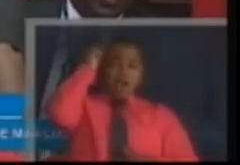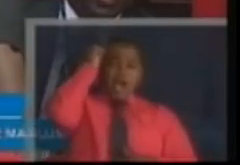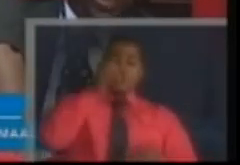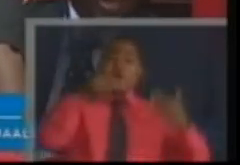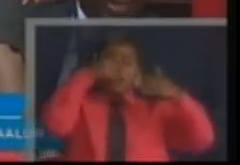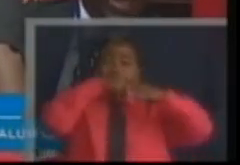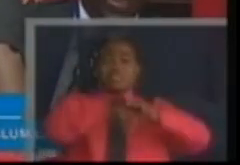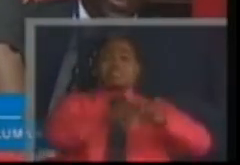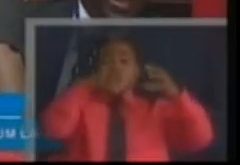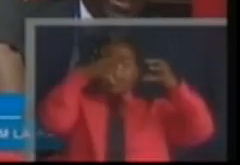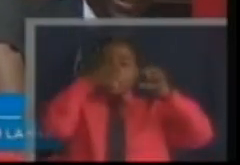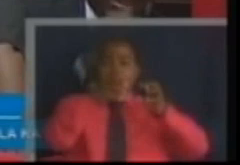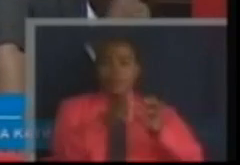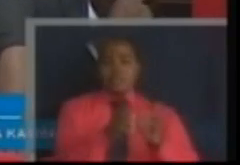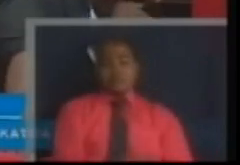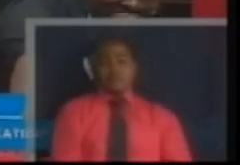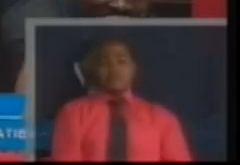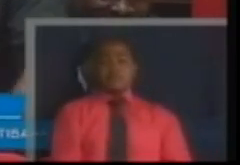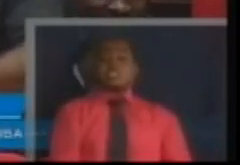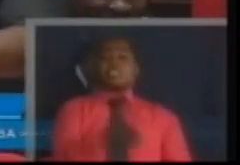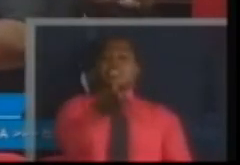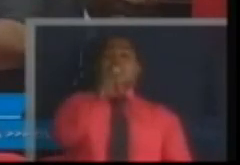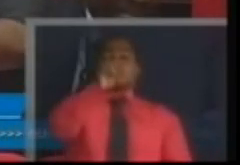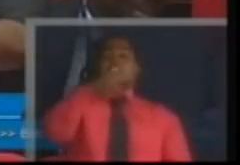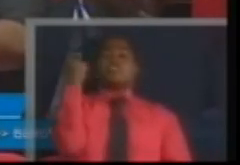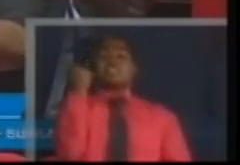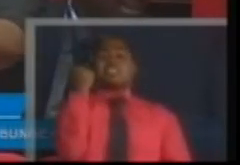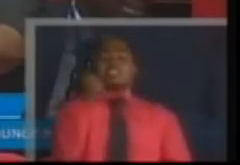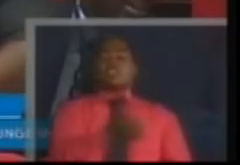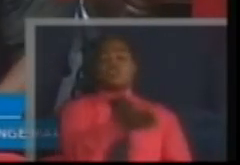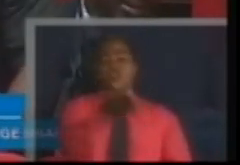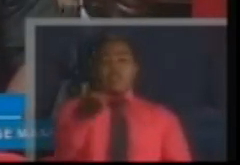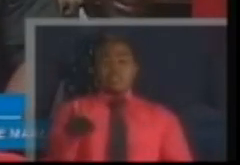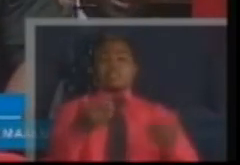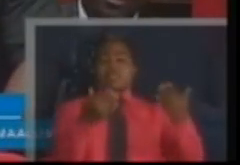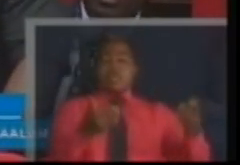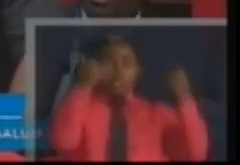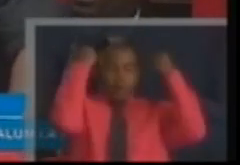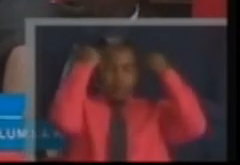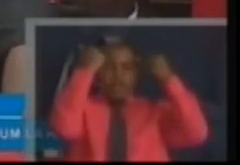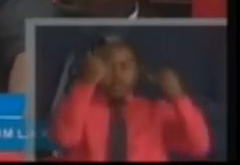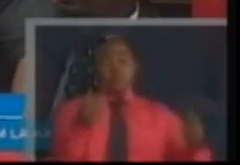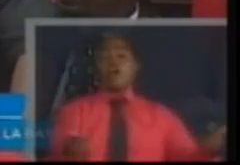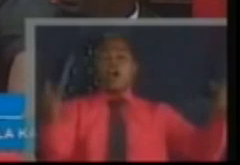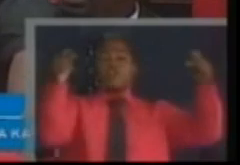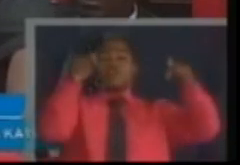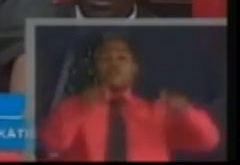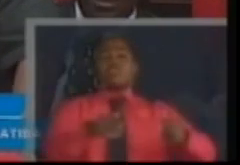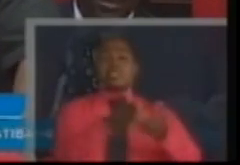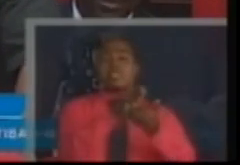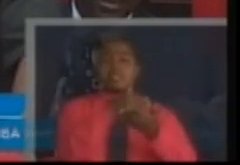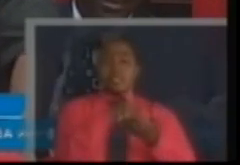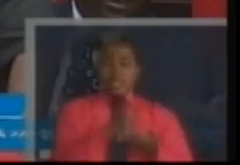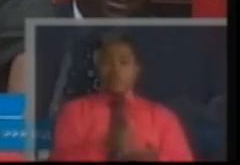kamati. Hii ndio shida tulio nayo. Na Mheshimiwa mwenyekiti, tufike mahali watu